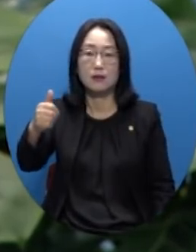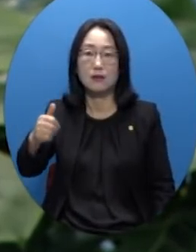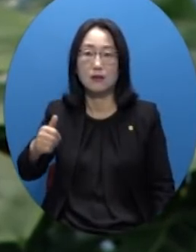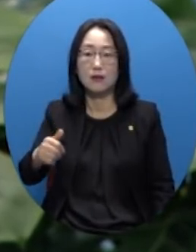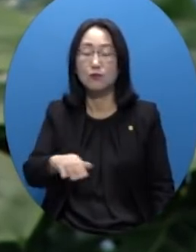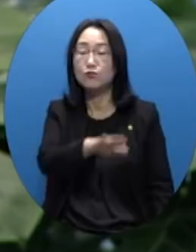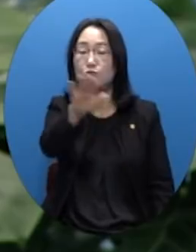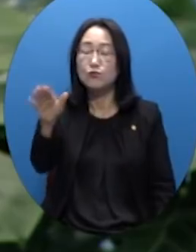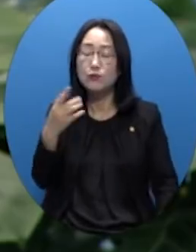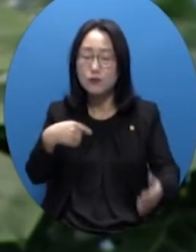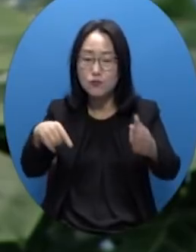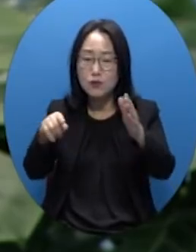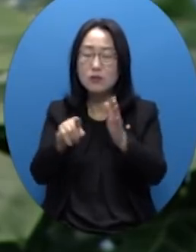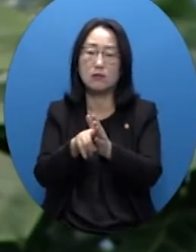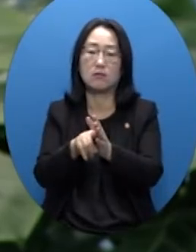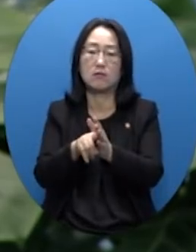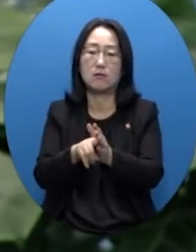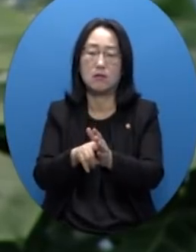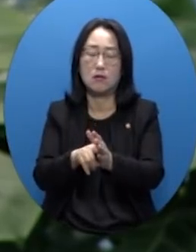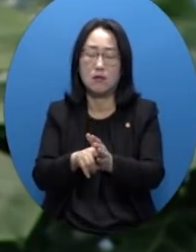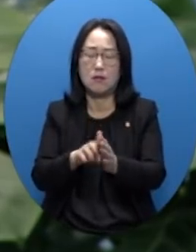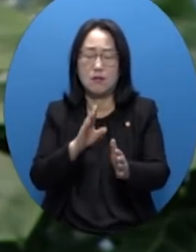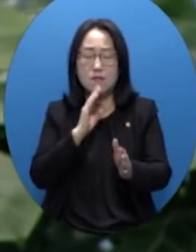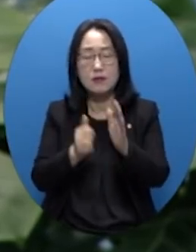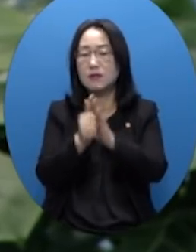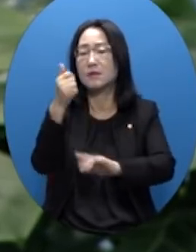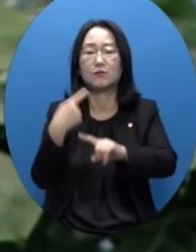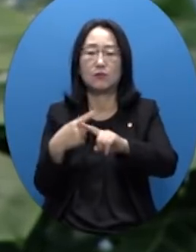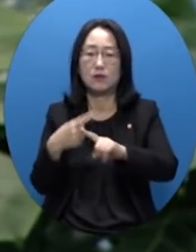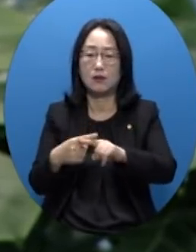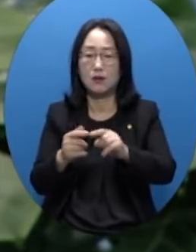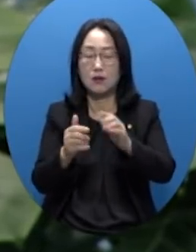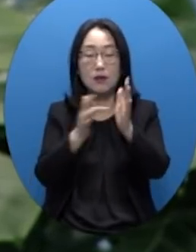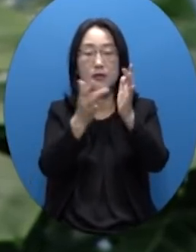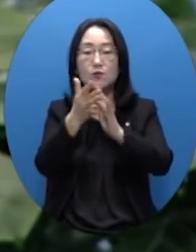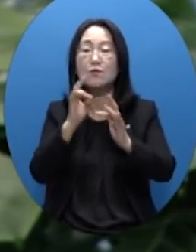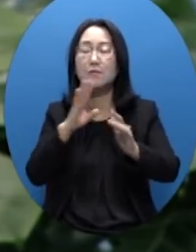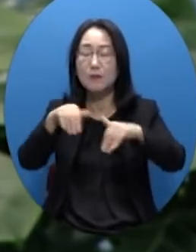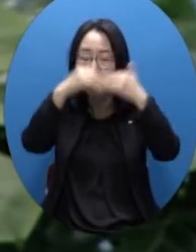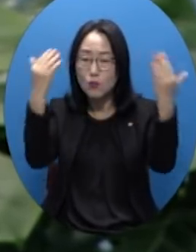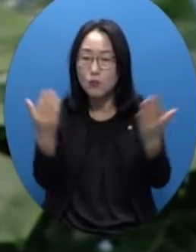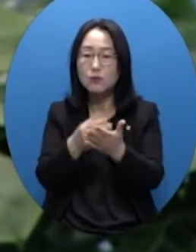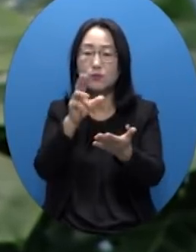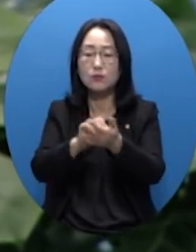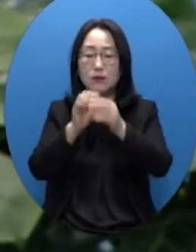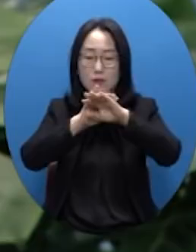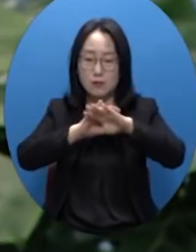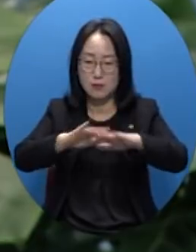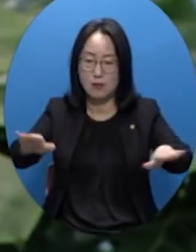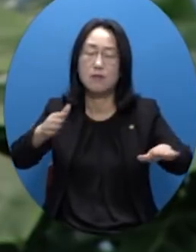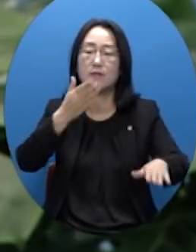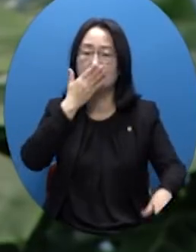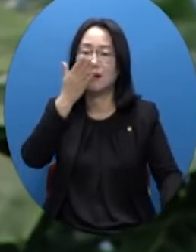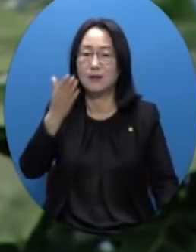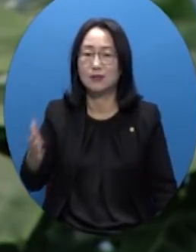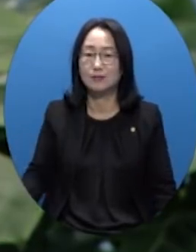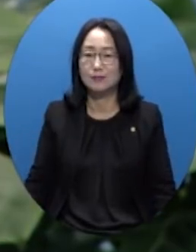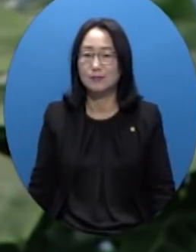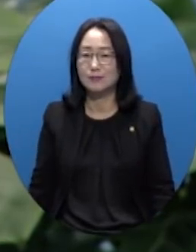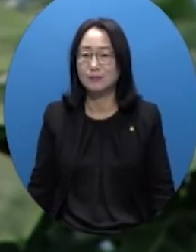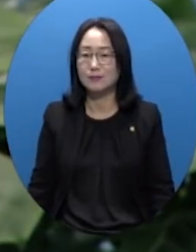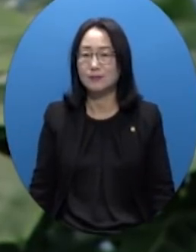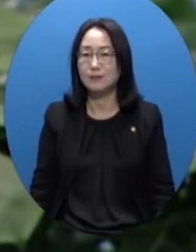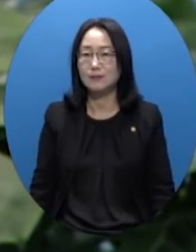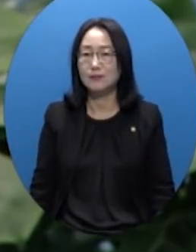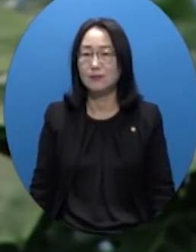오리 레 유일한 희망이 됐습니다 예수님만이 모두 문제 해외 자가 되시는 것입니다